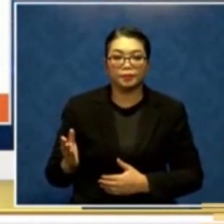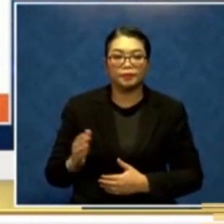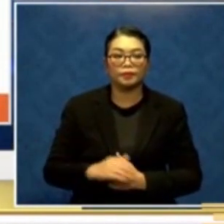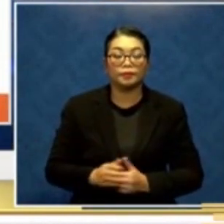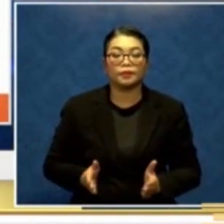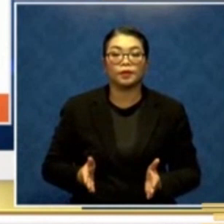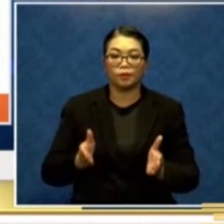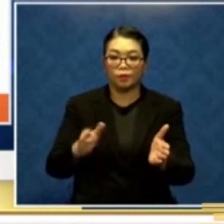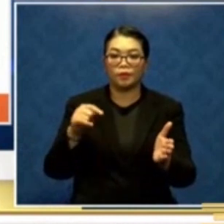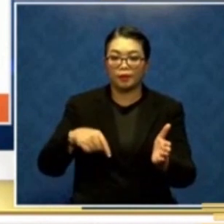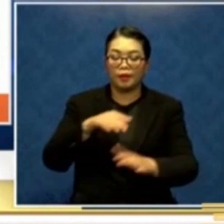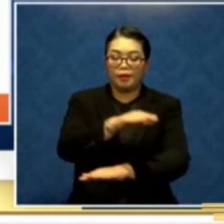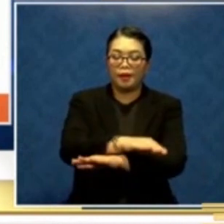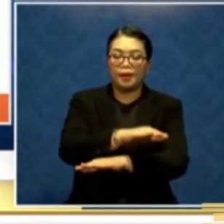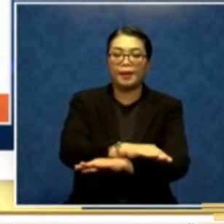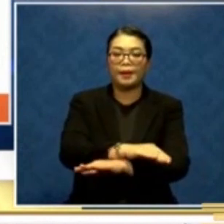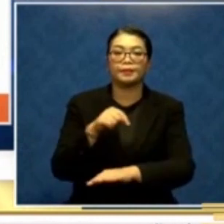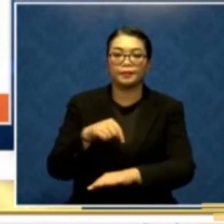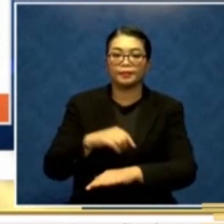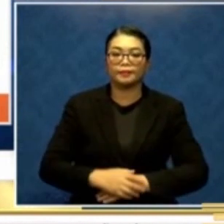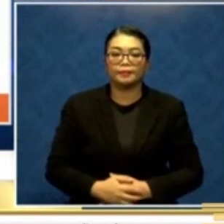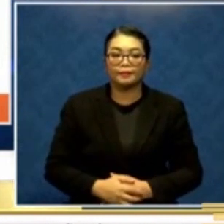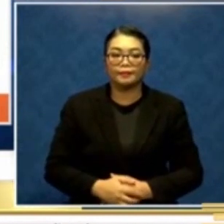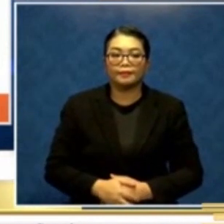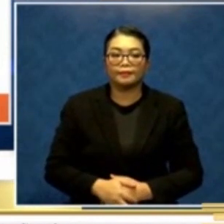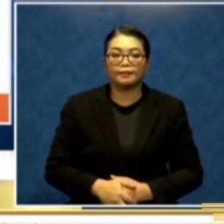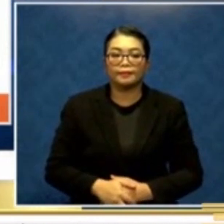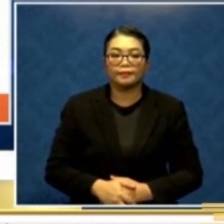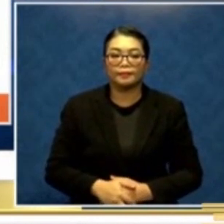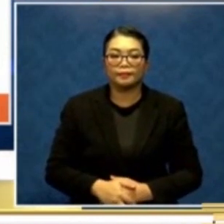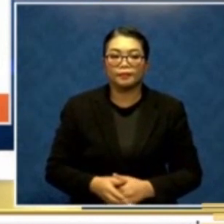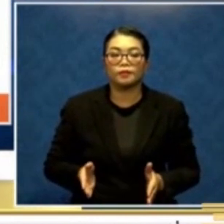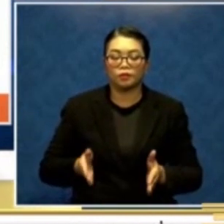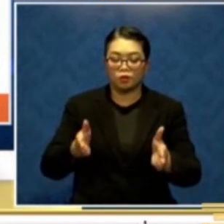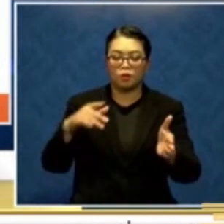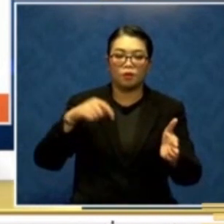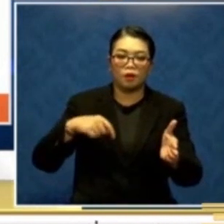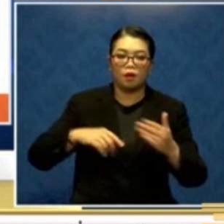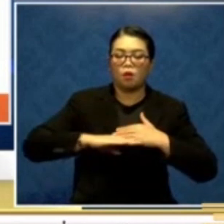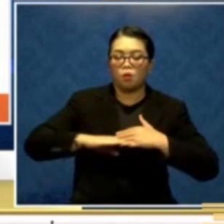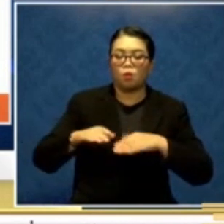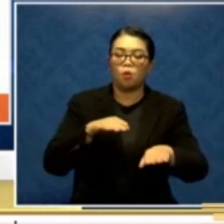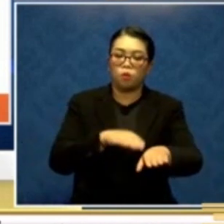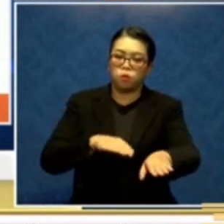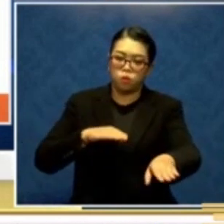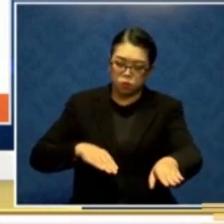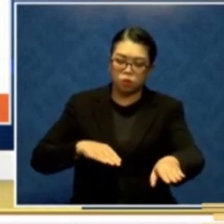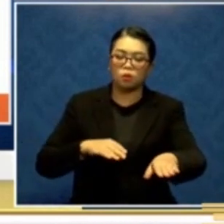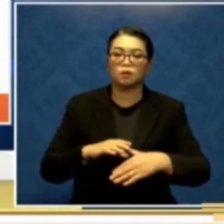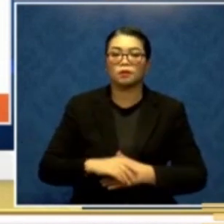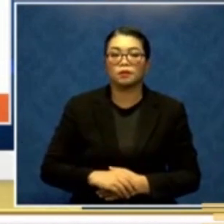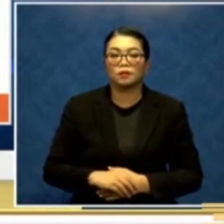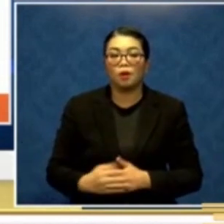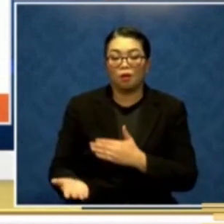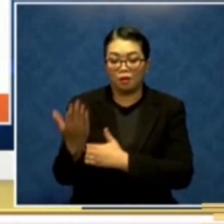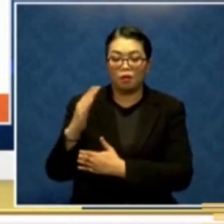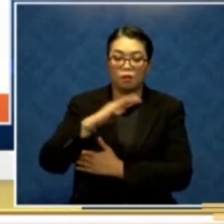ถนนของแยกขั้น บ้านคองมหาสวับริเวณธนัเกาวีสภาภาการ packaging changingอย่หนักใชั่โมเรงดวนนะคร